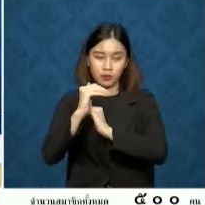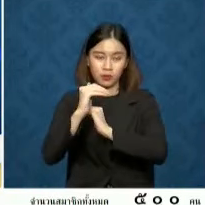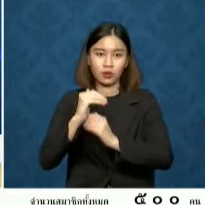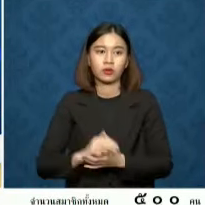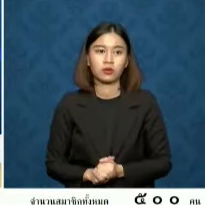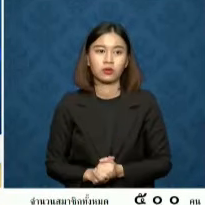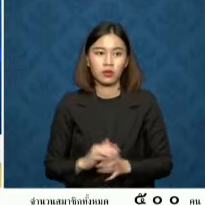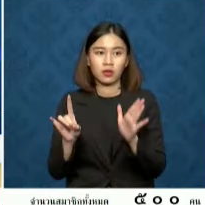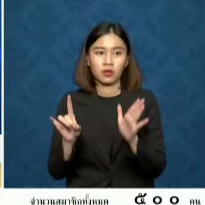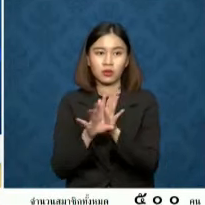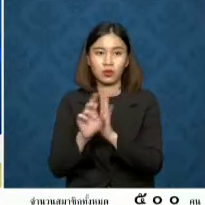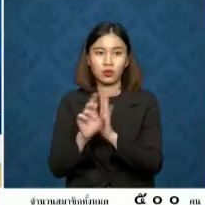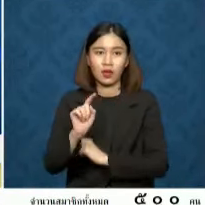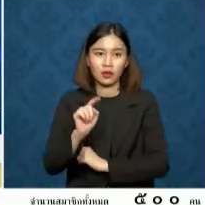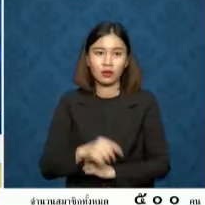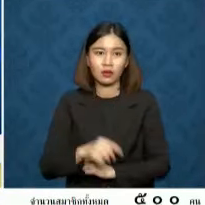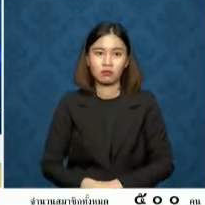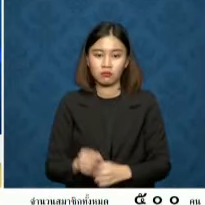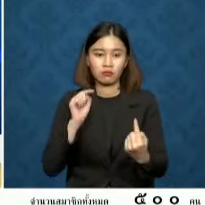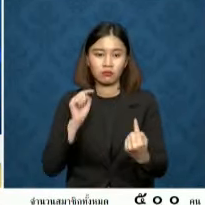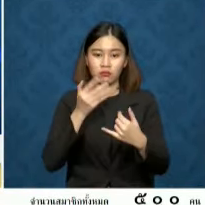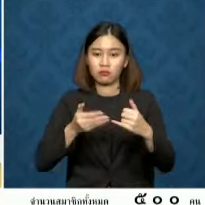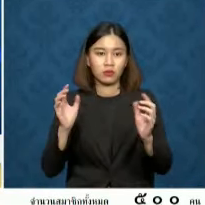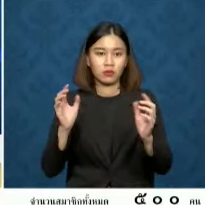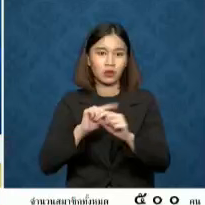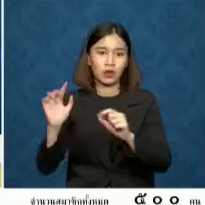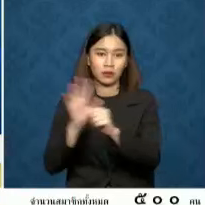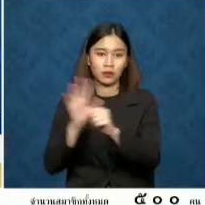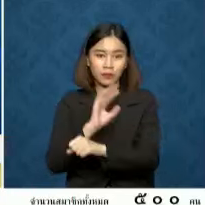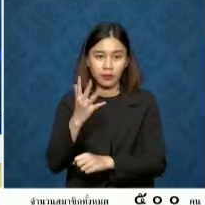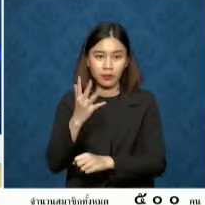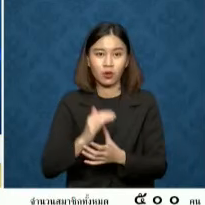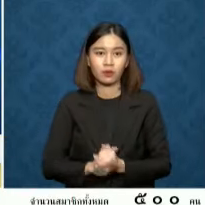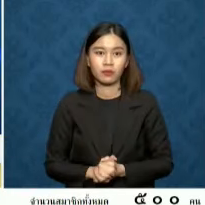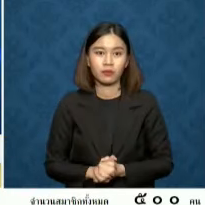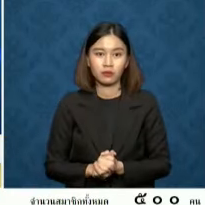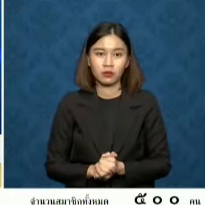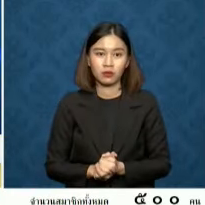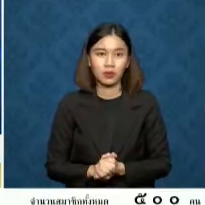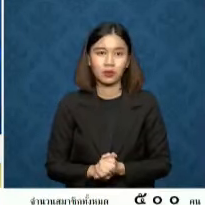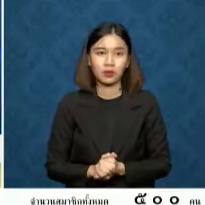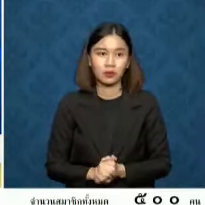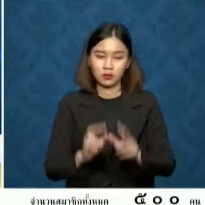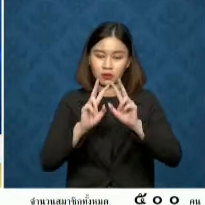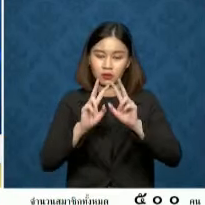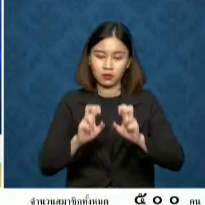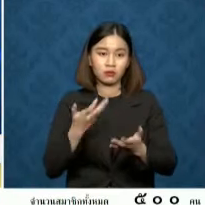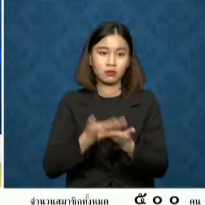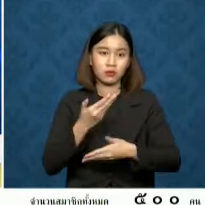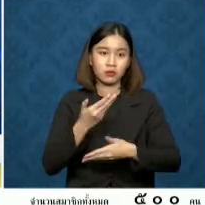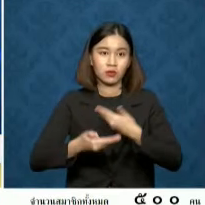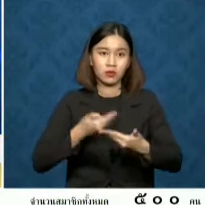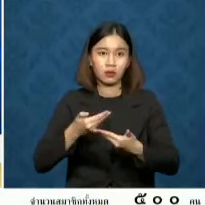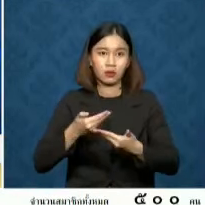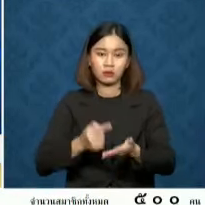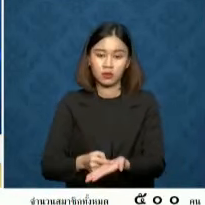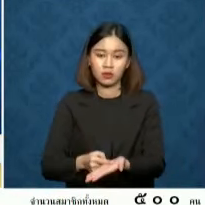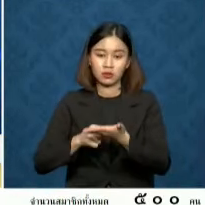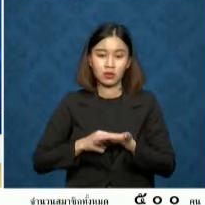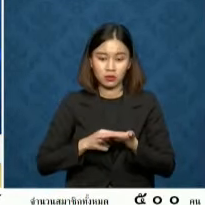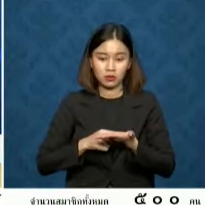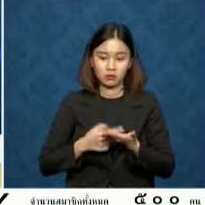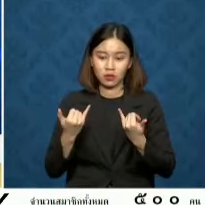ต่สุดท้ายบอกว่าคุณสมบัติเขาไม่ครบถ้วนคือยังไงครับตอนสืบราคาเขามีคุณสมบัติแต่พอเขาเสนอราคามาคุณสมบั